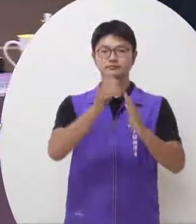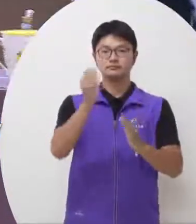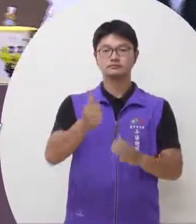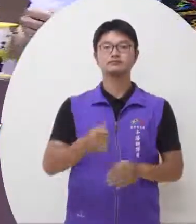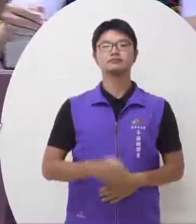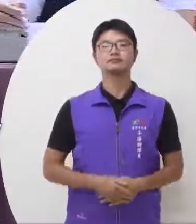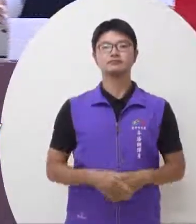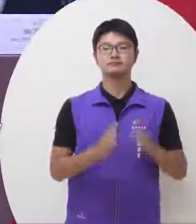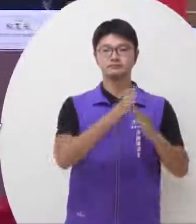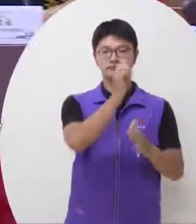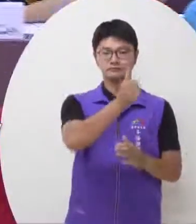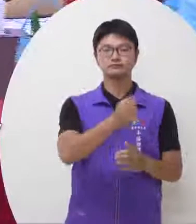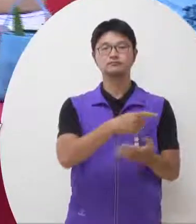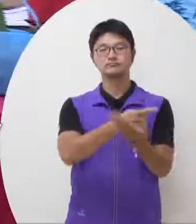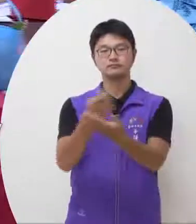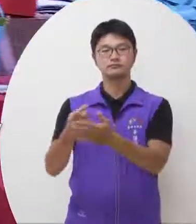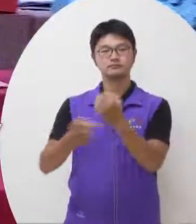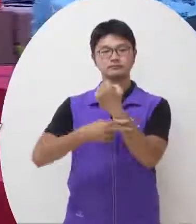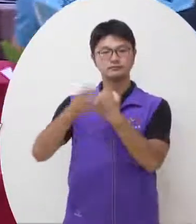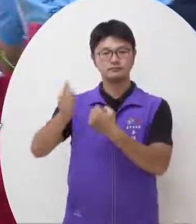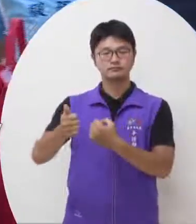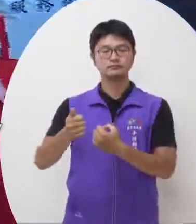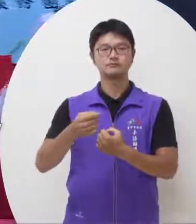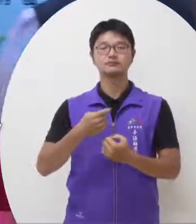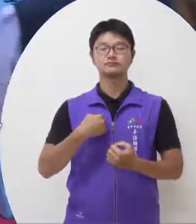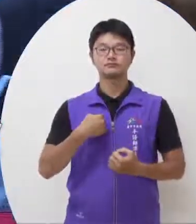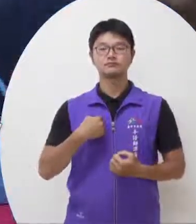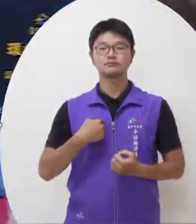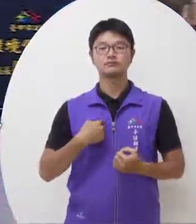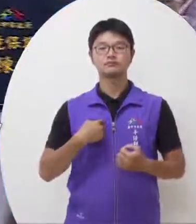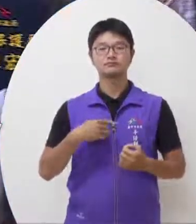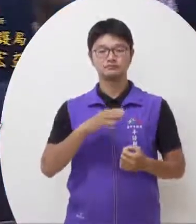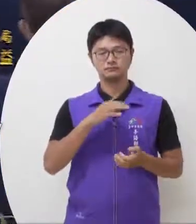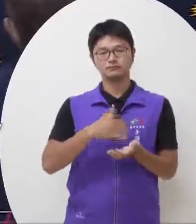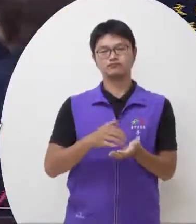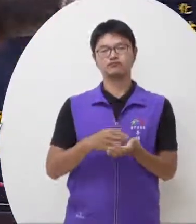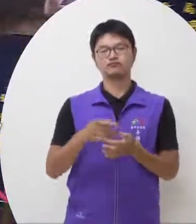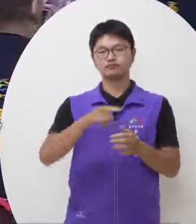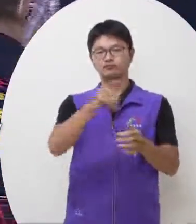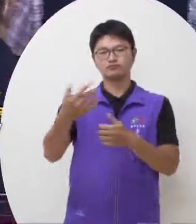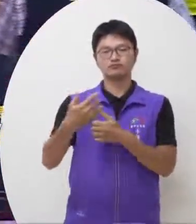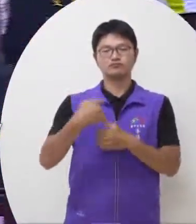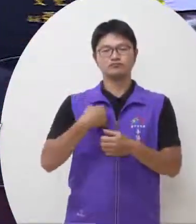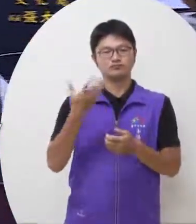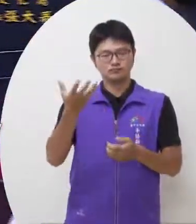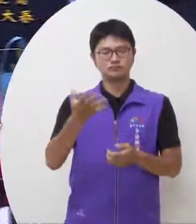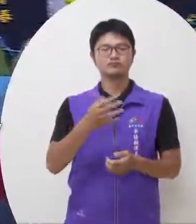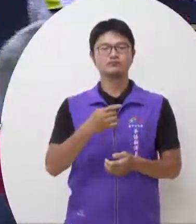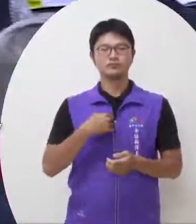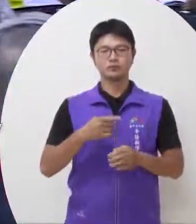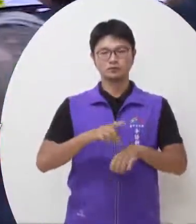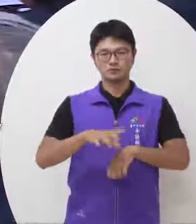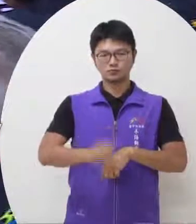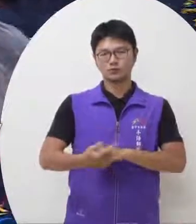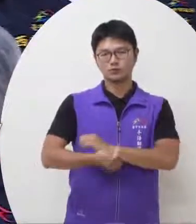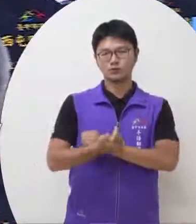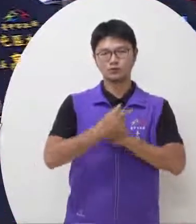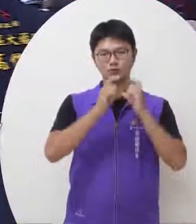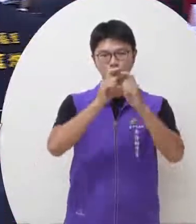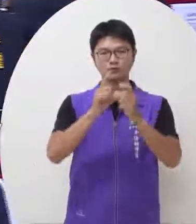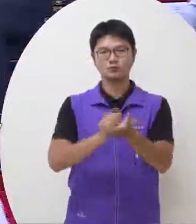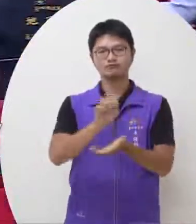市长还有各位里长哈，因为我这边算是最大众，我尽量掌握时间哈，尽快来跟大家做一个报